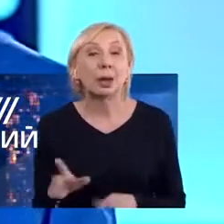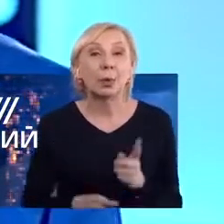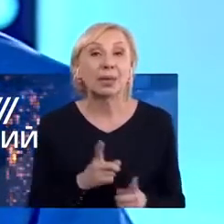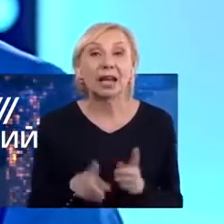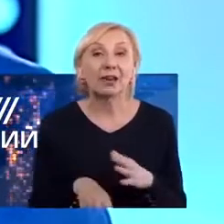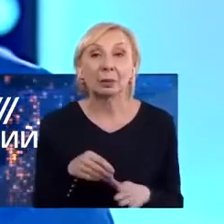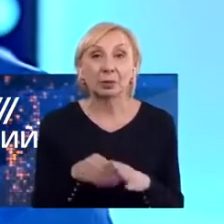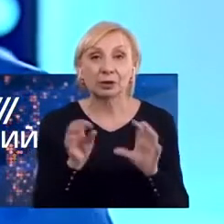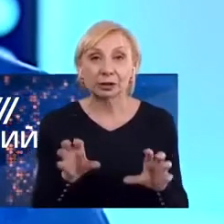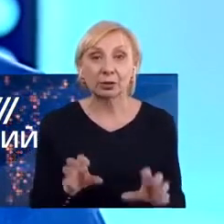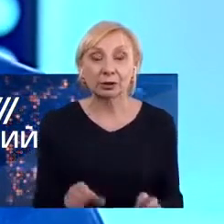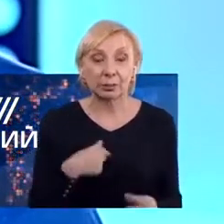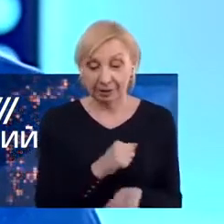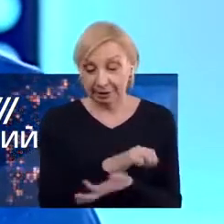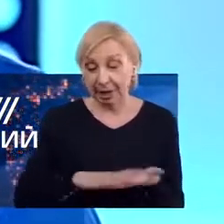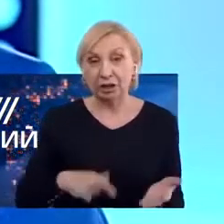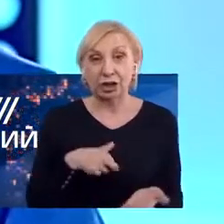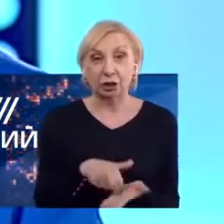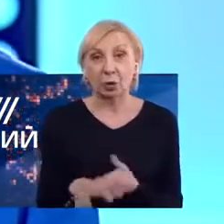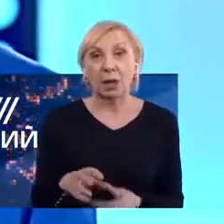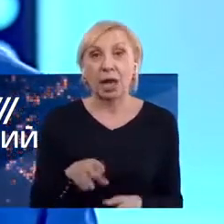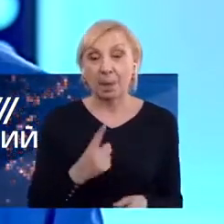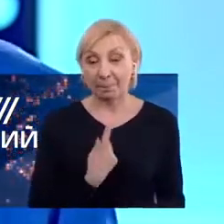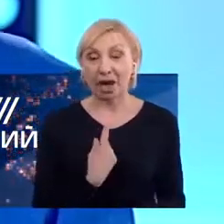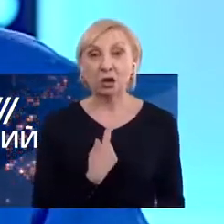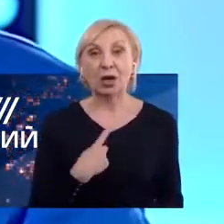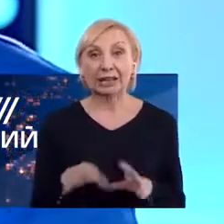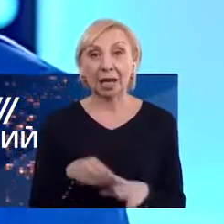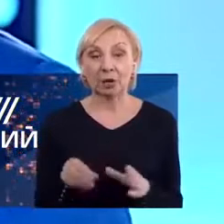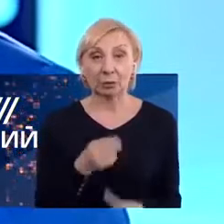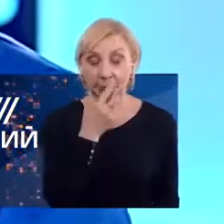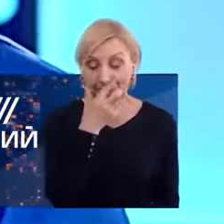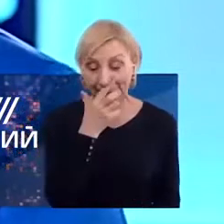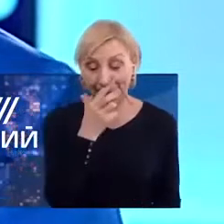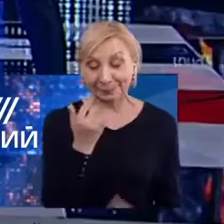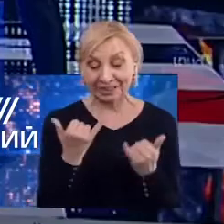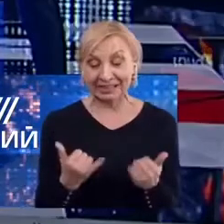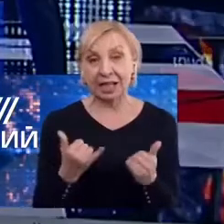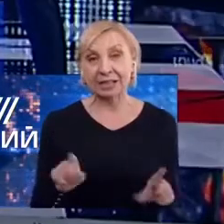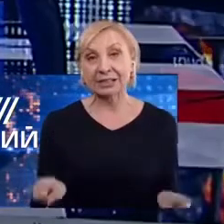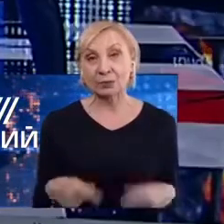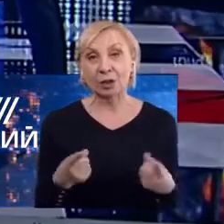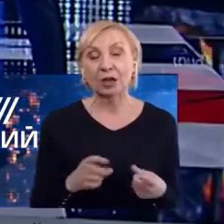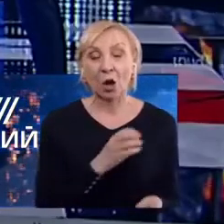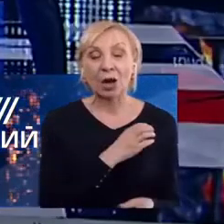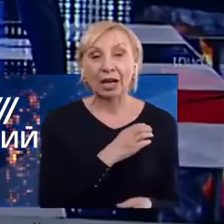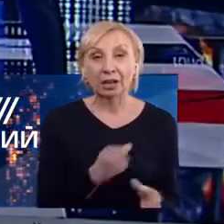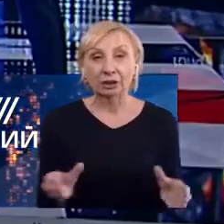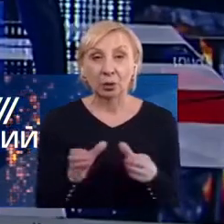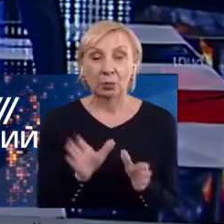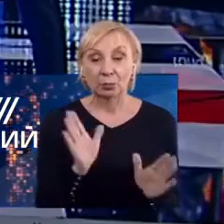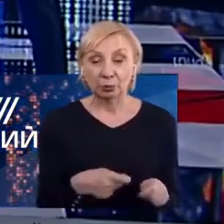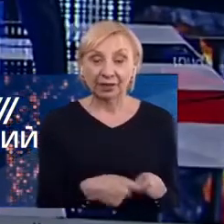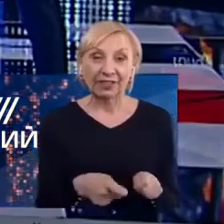законодавство? Чому зараз ми йдемо далі з мажоритаркою, які будуть, ви знаєте, що зараз створено не одна олігархічна група, яка буде